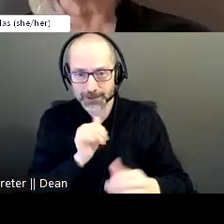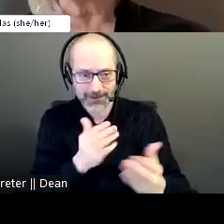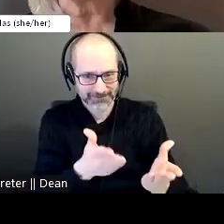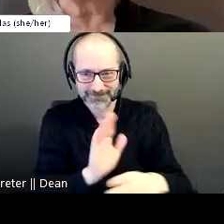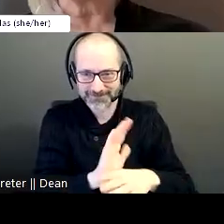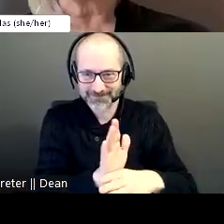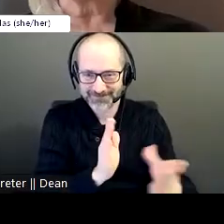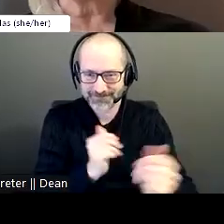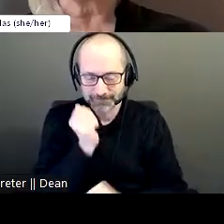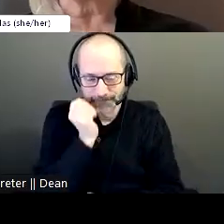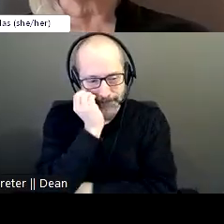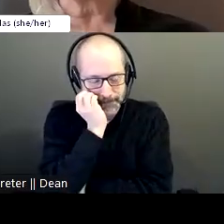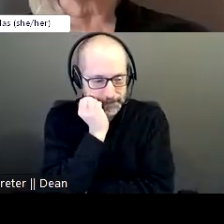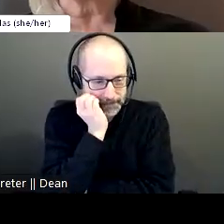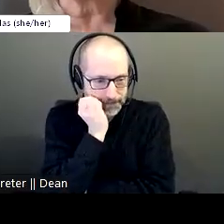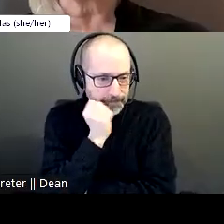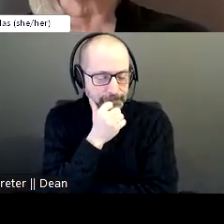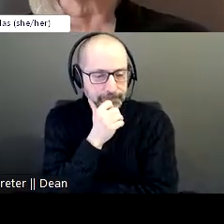Merci.